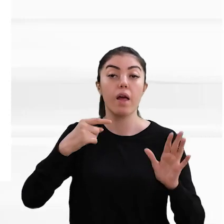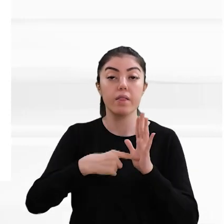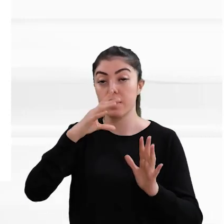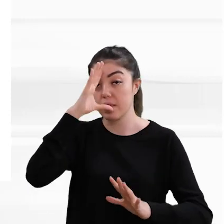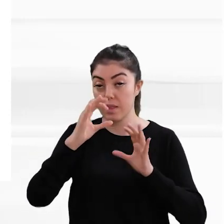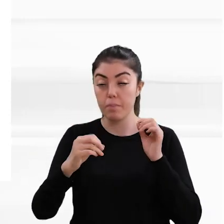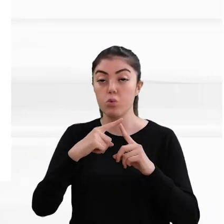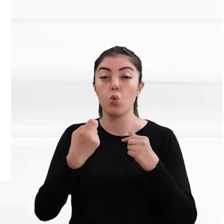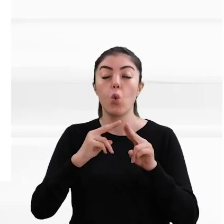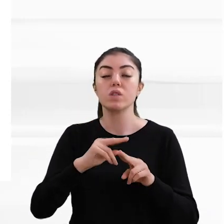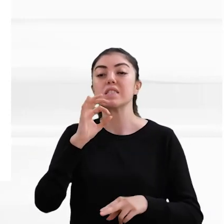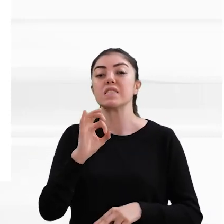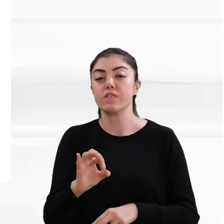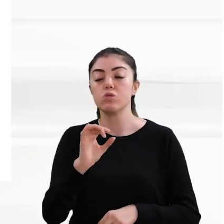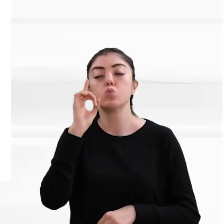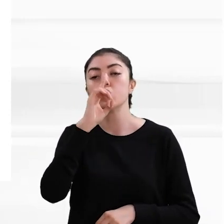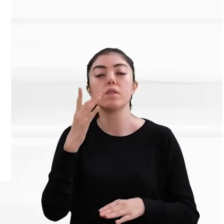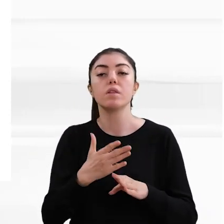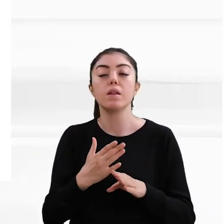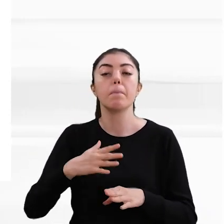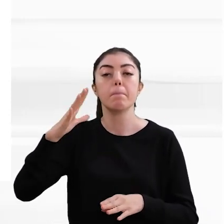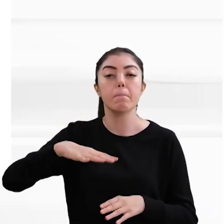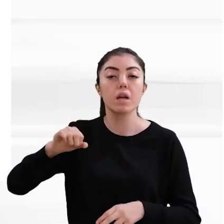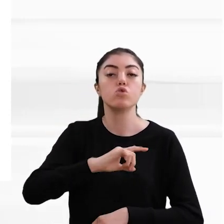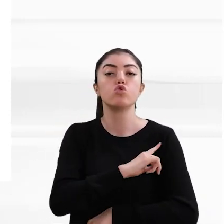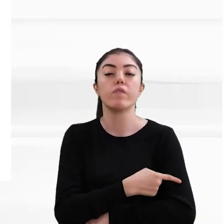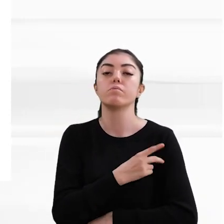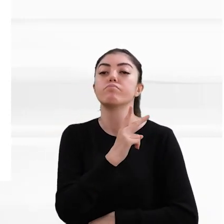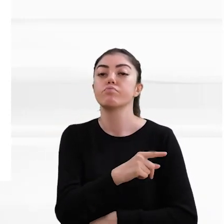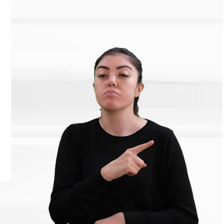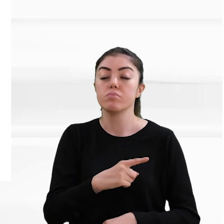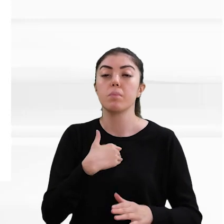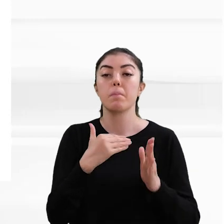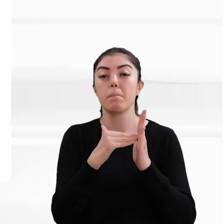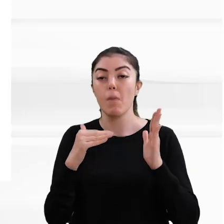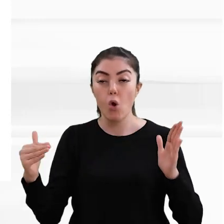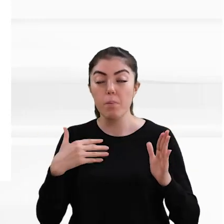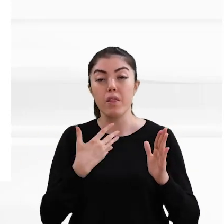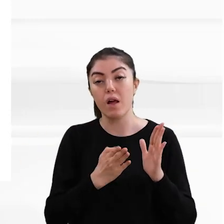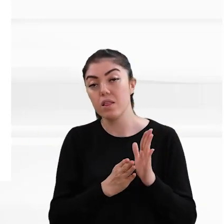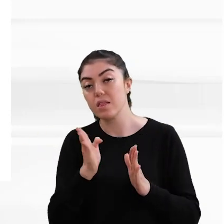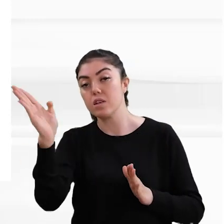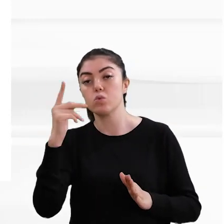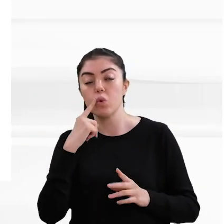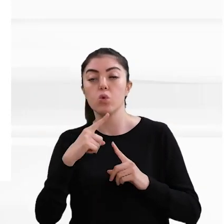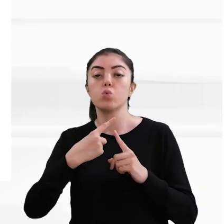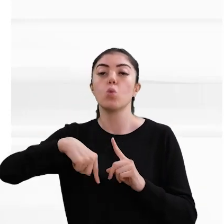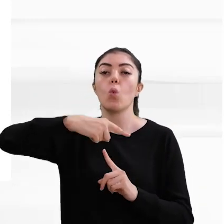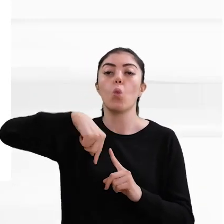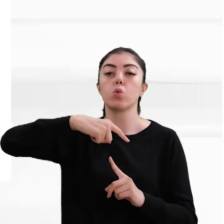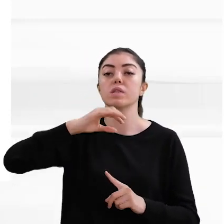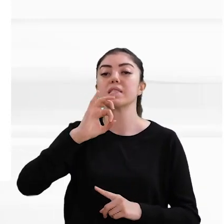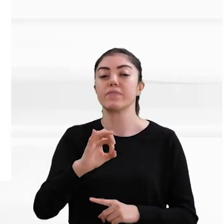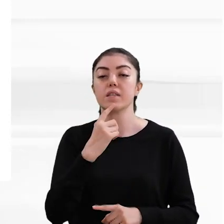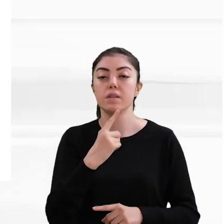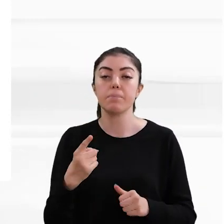çember merkezine göre etkeden net tork sıfırdır. Çünkü bu merkezcil kuvvetimiz dönme noktasından geçeceği